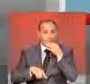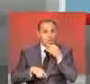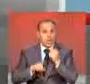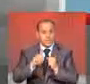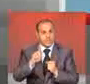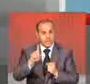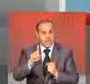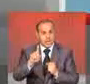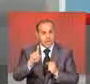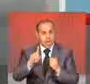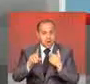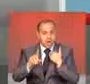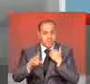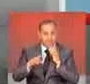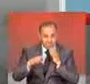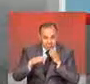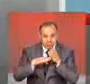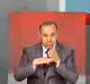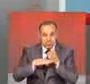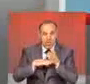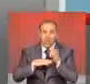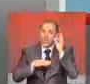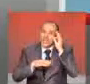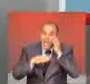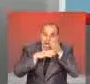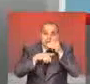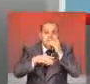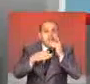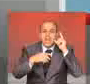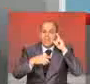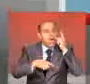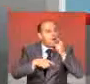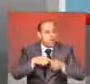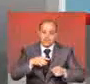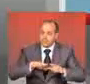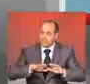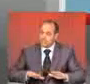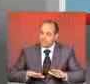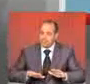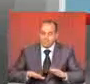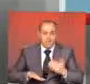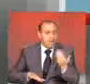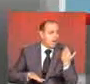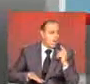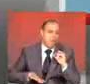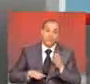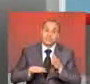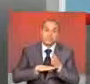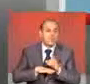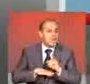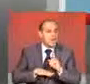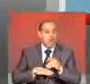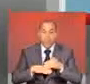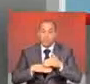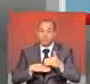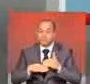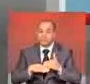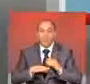لم يسمح للتونسيين بالمغادرة إلى ليبيا باعتبار الوضع الأمني الدقيق، خاصة في منطقتي